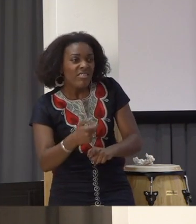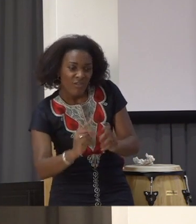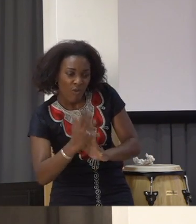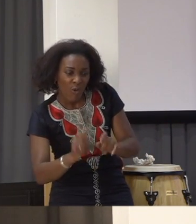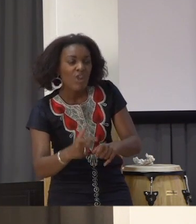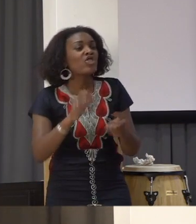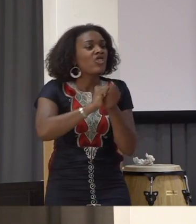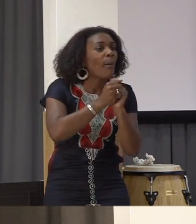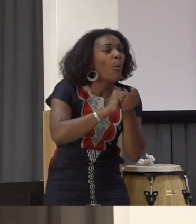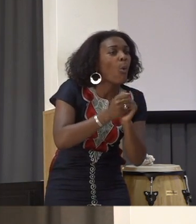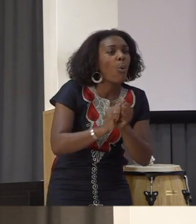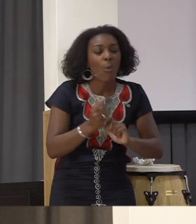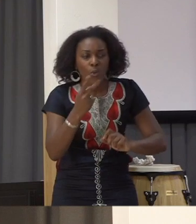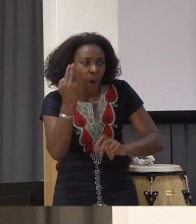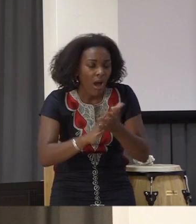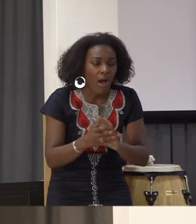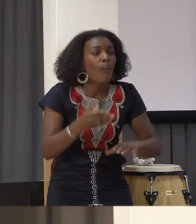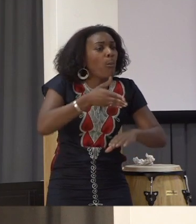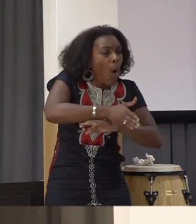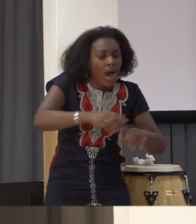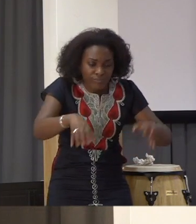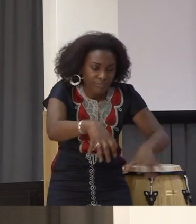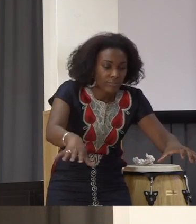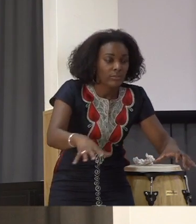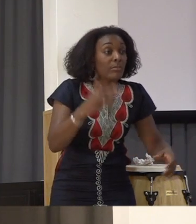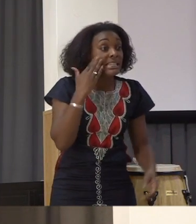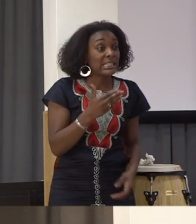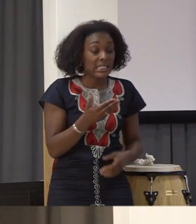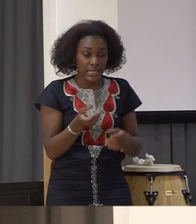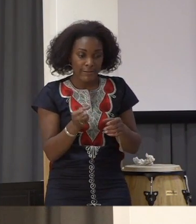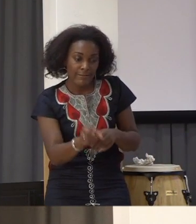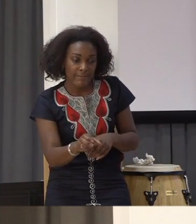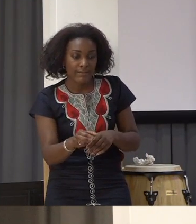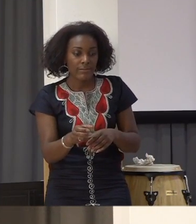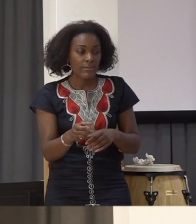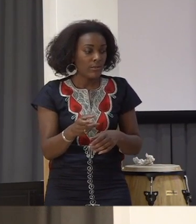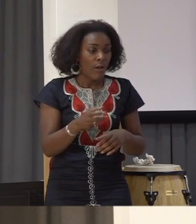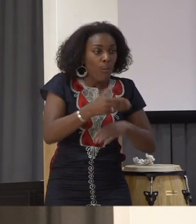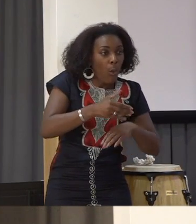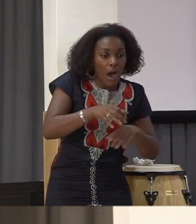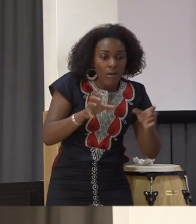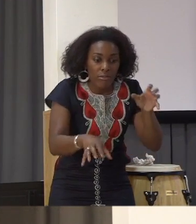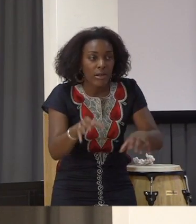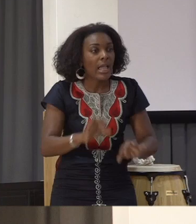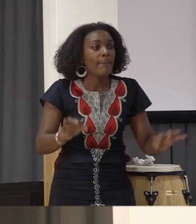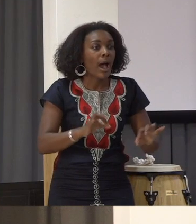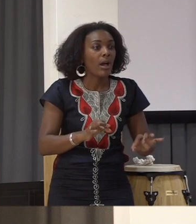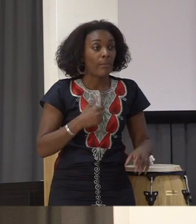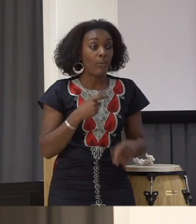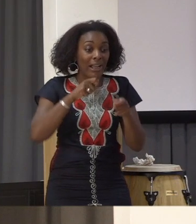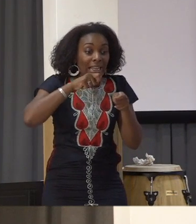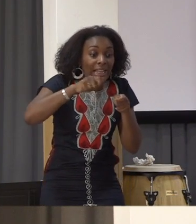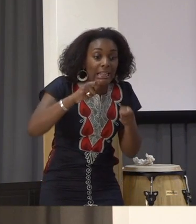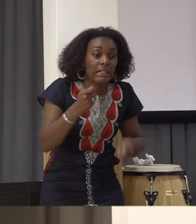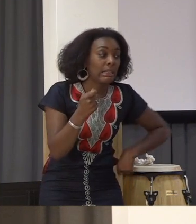Il y avait du charbon, il y avait des bouts de bois. Mais si je ne mettais pas d'allume-feu, si je ne mettais pas de bois, j'aurais pu être comme ça, avec mon allumette sous mon charbon,